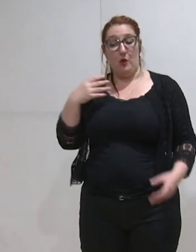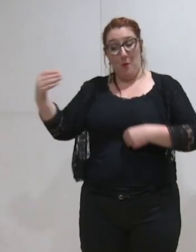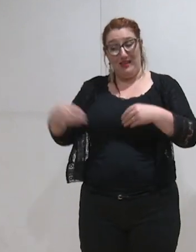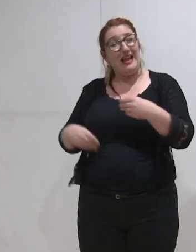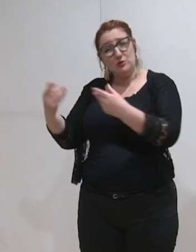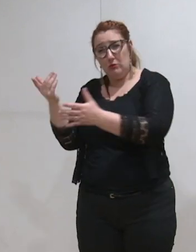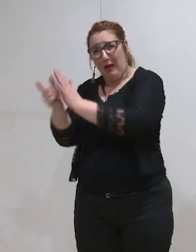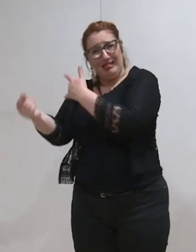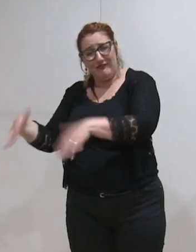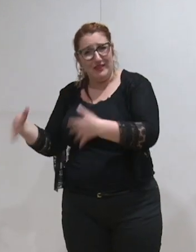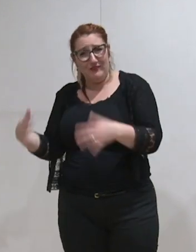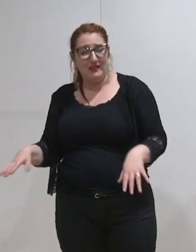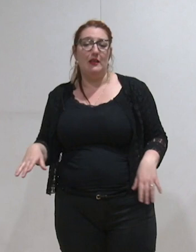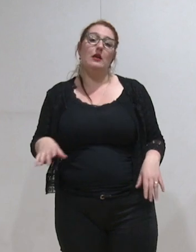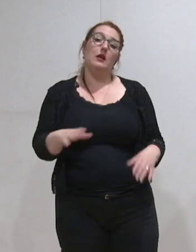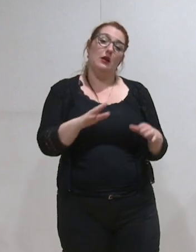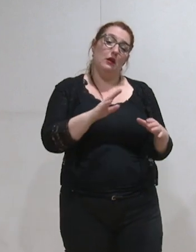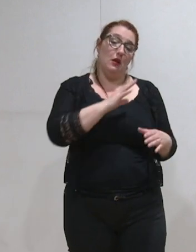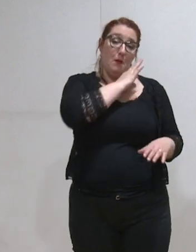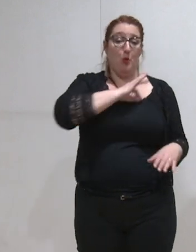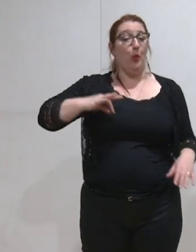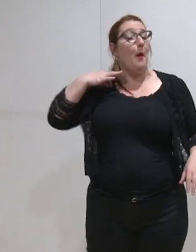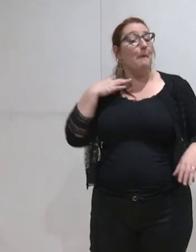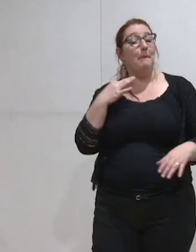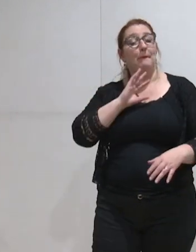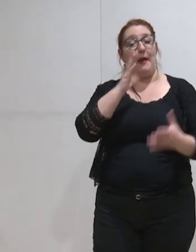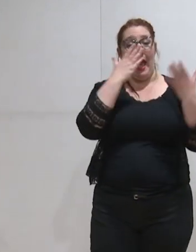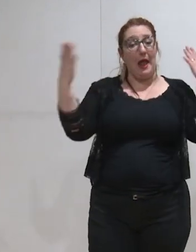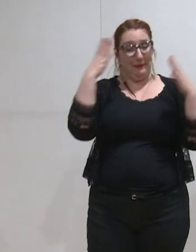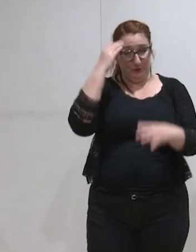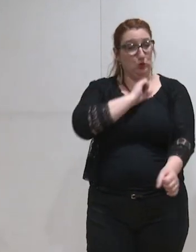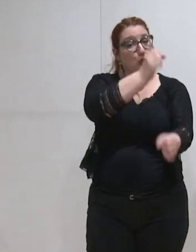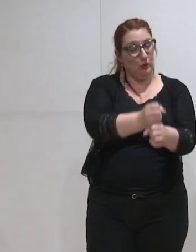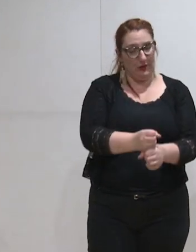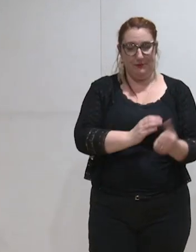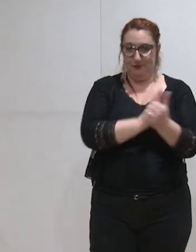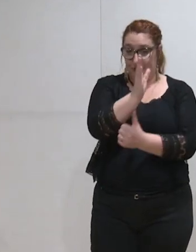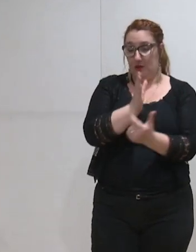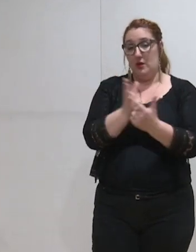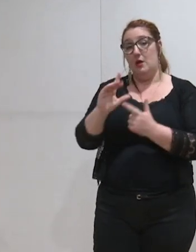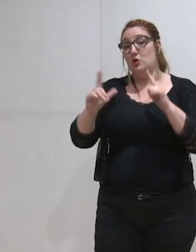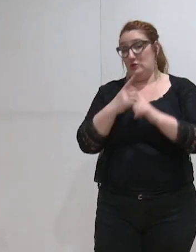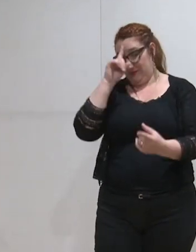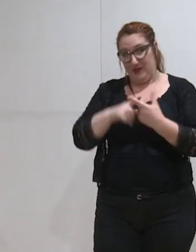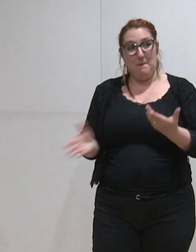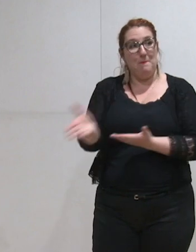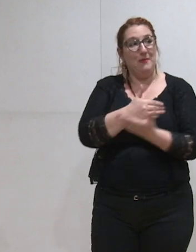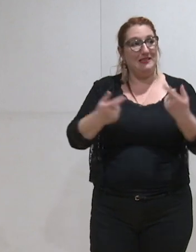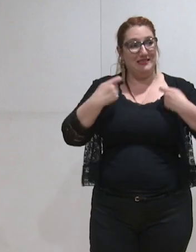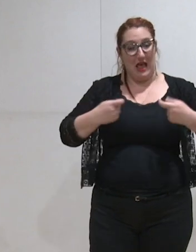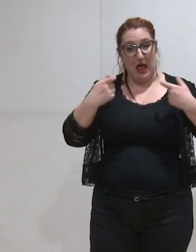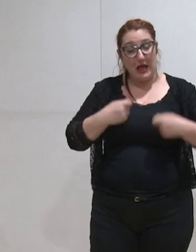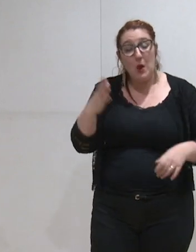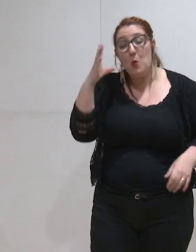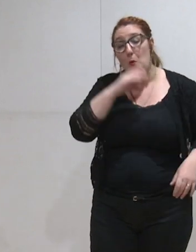Alpexpo oou les prudom condamne alpexo ça c'est le premier élément et le deuxième élément sur la question de la masse salariale vous oubliez une chose c'est que pendant